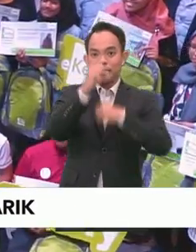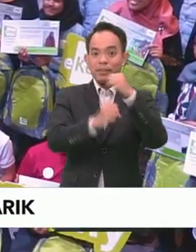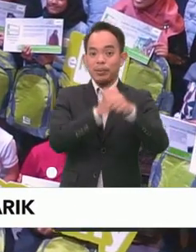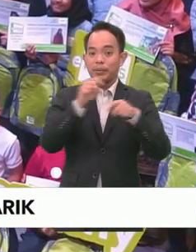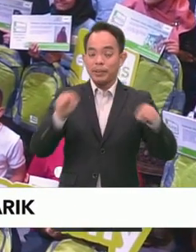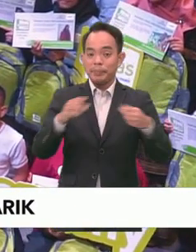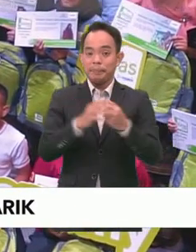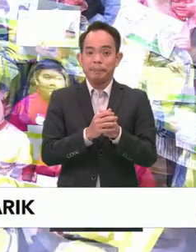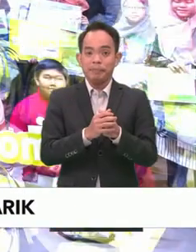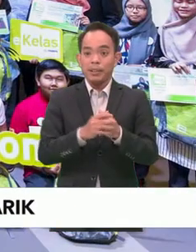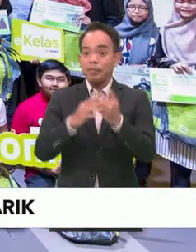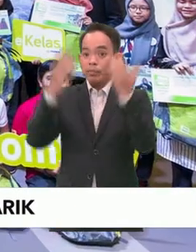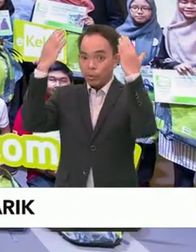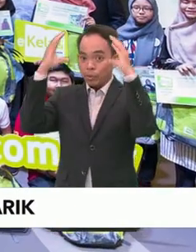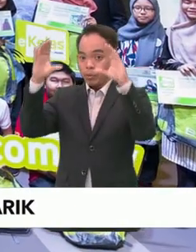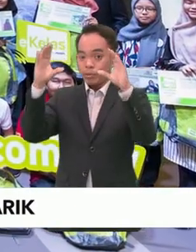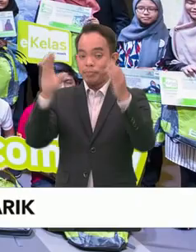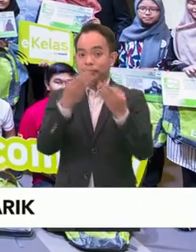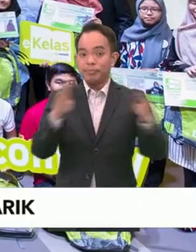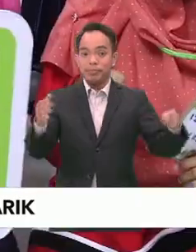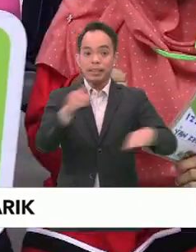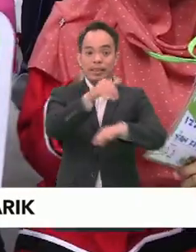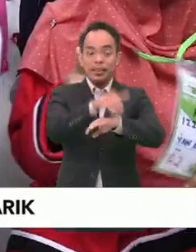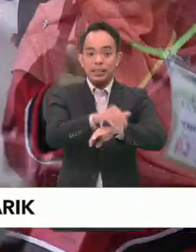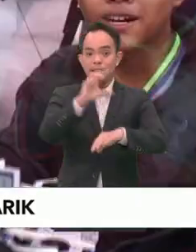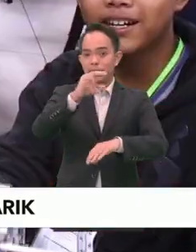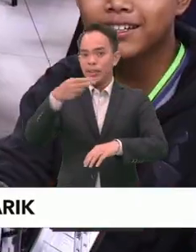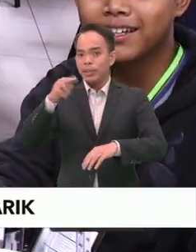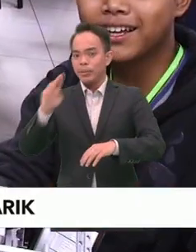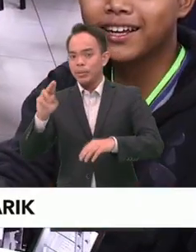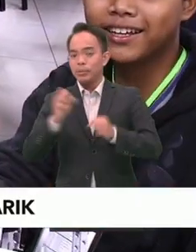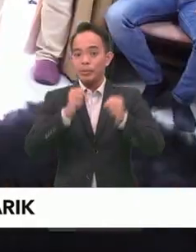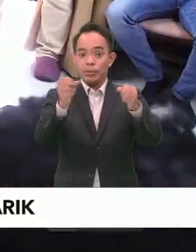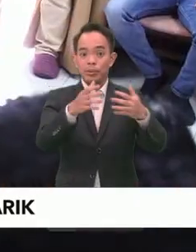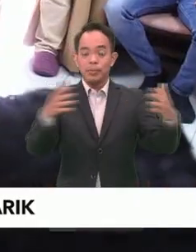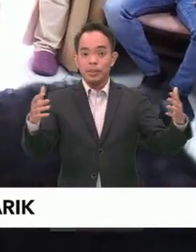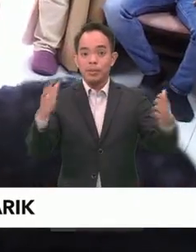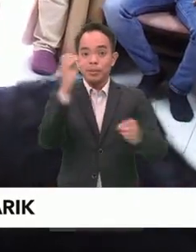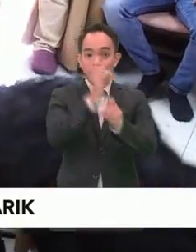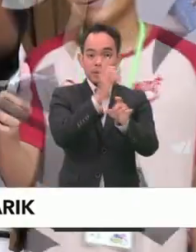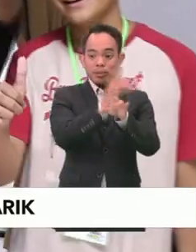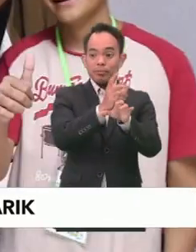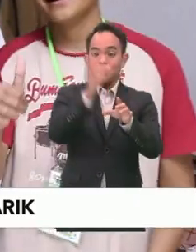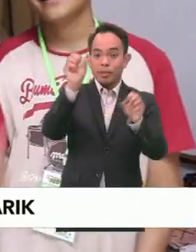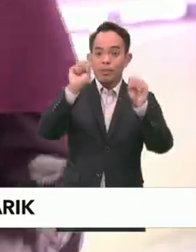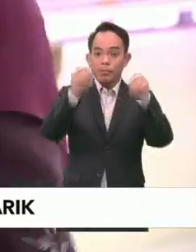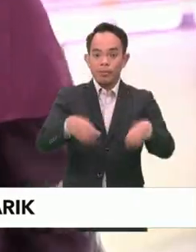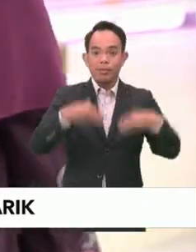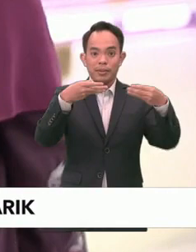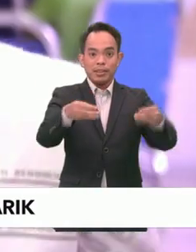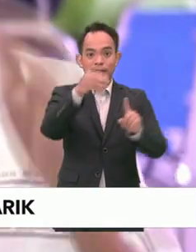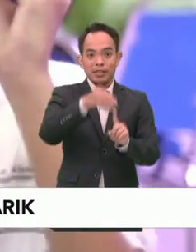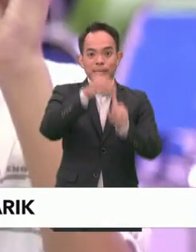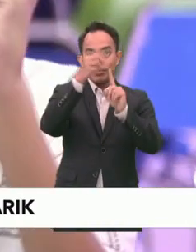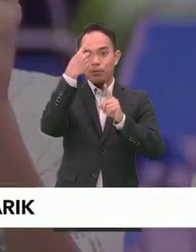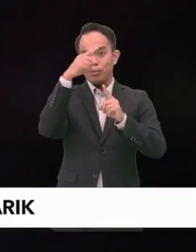Di samping itu, Guru Bahasa Inggeris SMK Sungai Besar Chiu N. Fin berkata, usaha Maxis itu jelas memberikan banyak kelebihan kepada guru dan